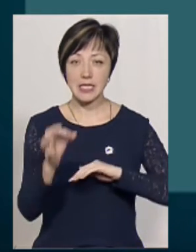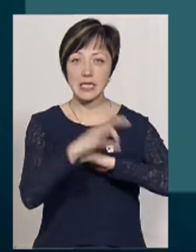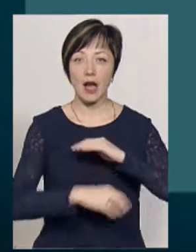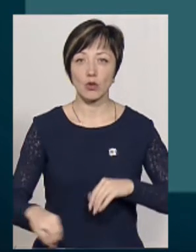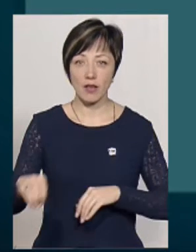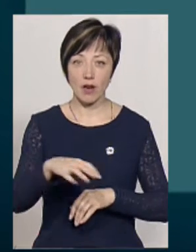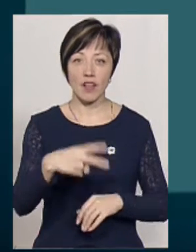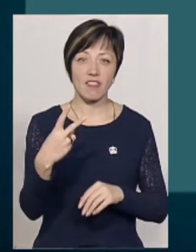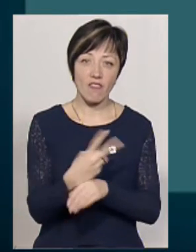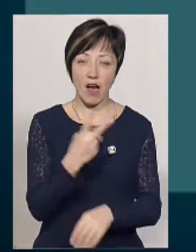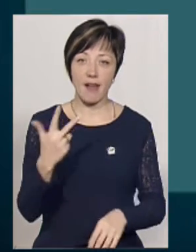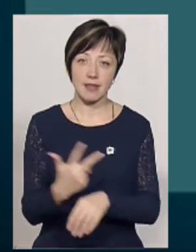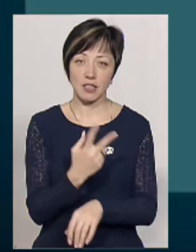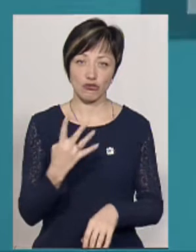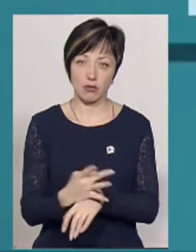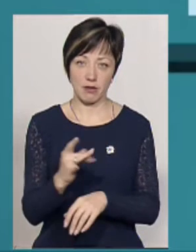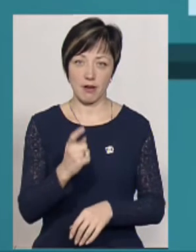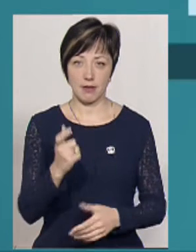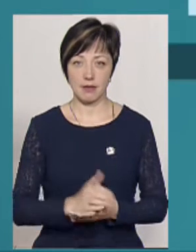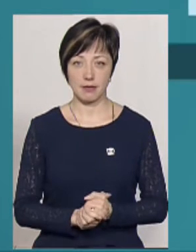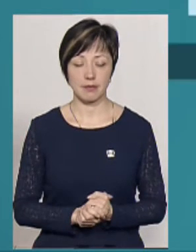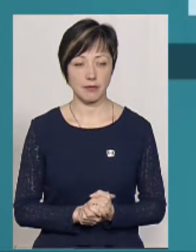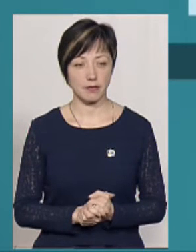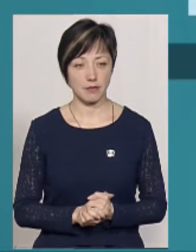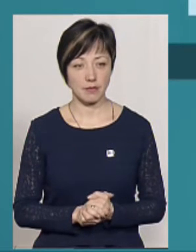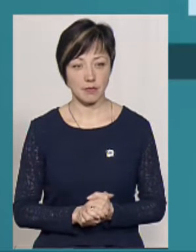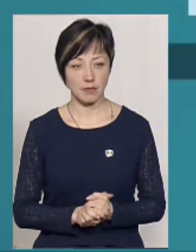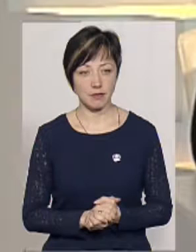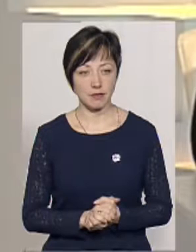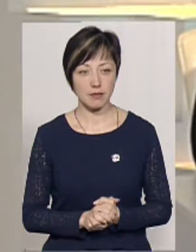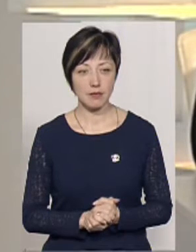Європи в 2-3, а в деяких в 4 рази.